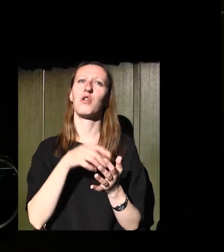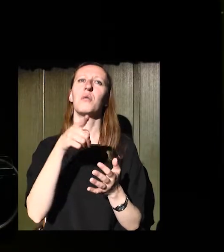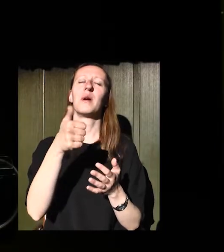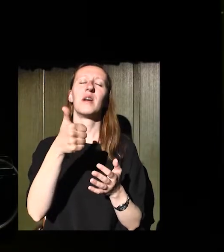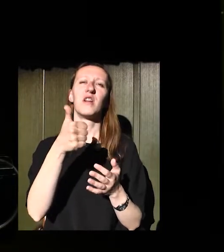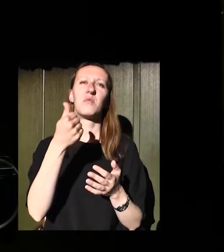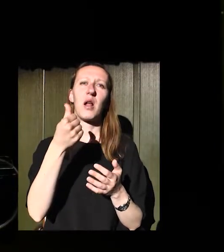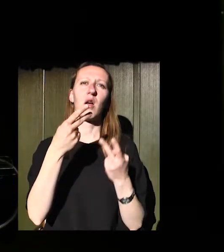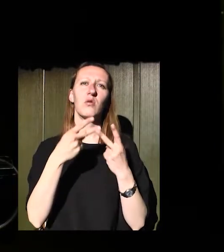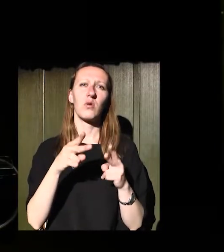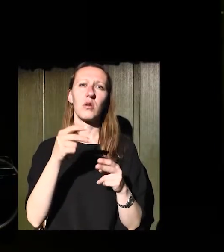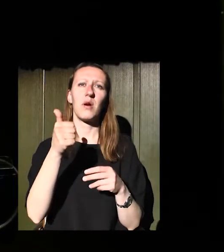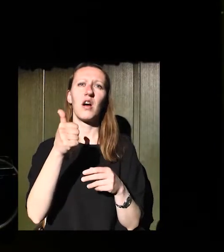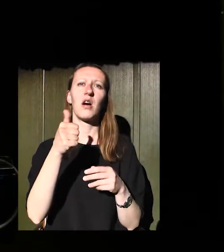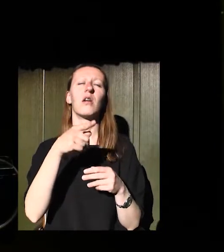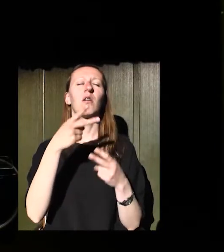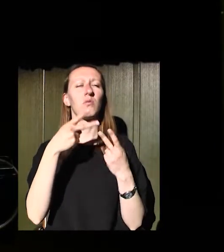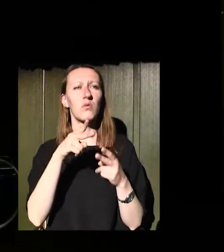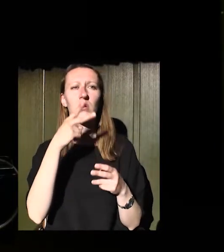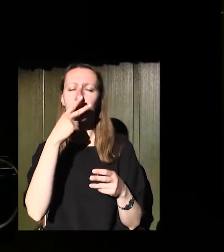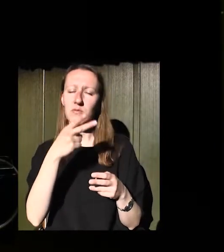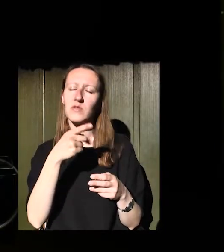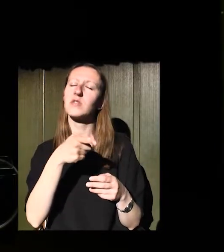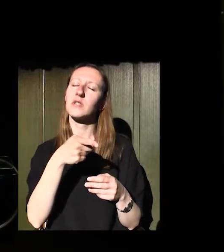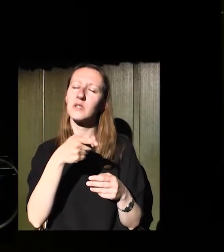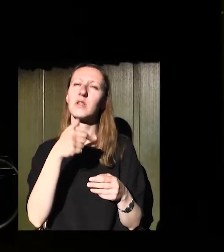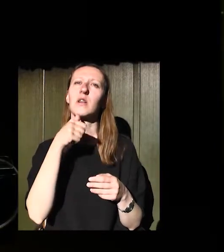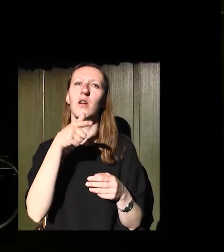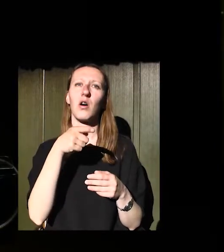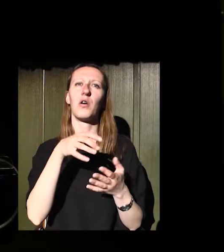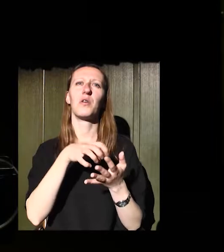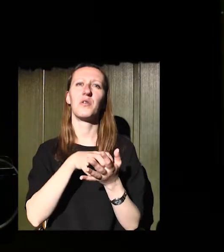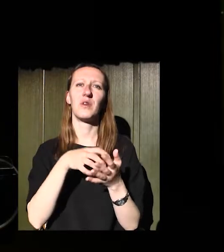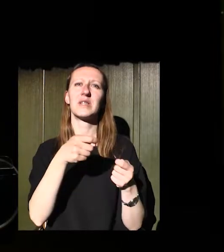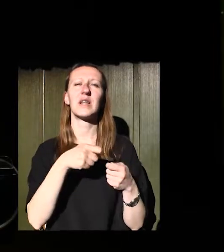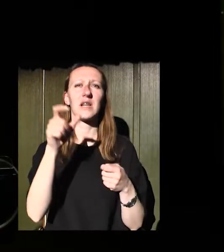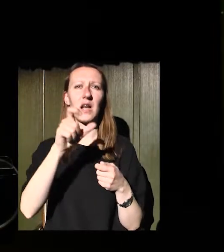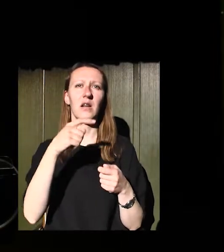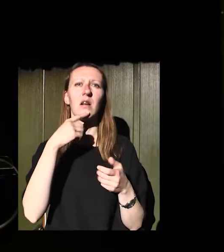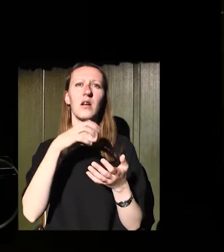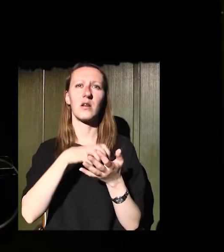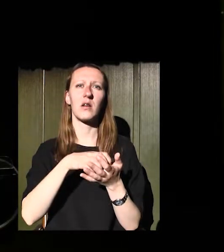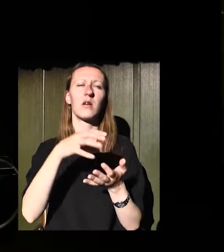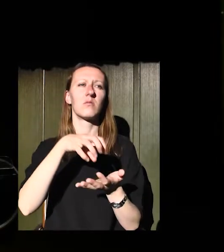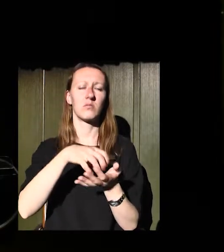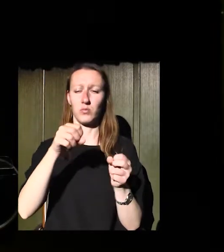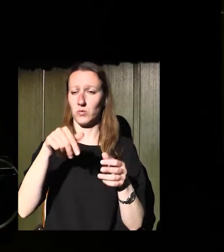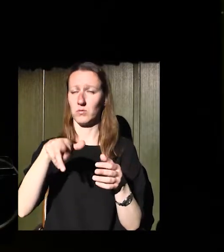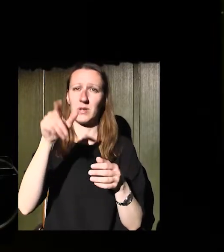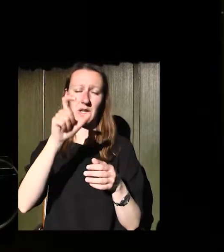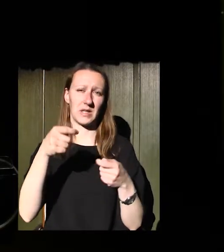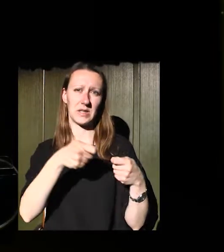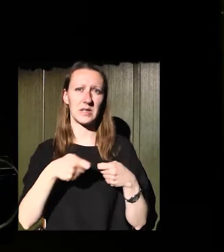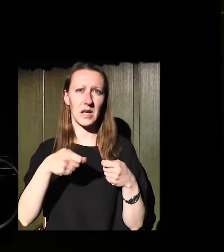ruolo particolare e una particolare considerazione spetta alla comunità italiana autoctona residente a